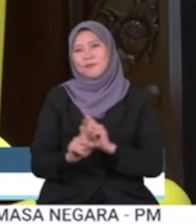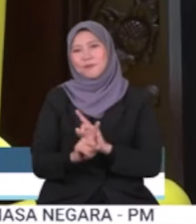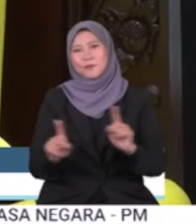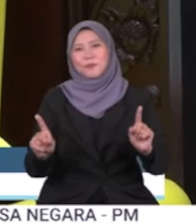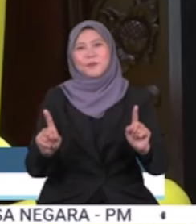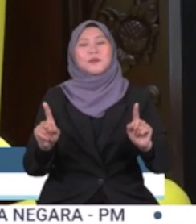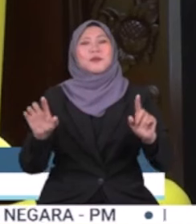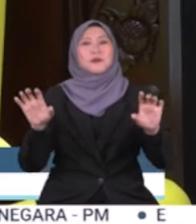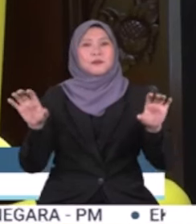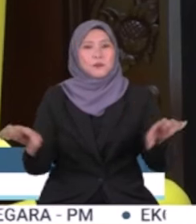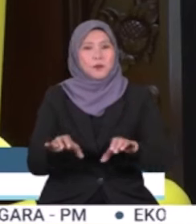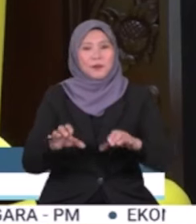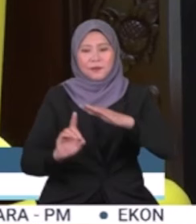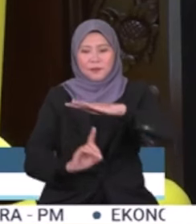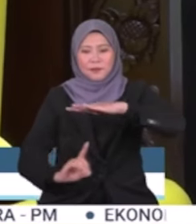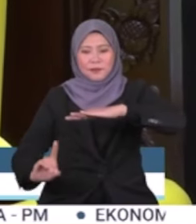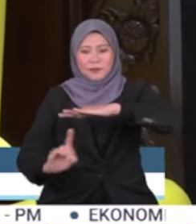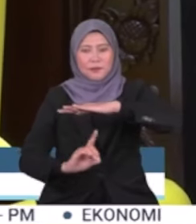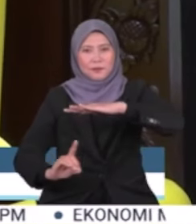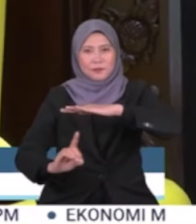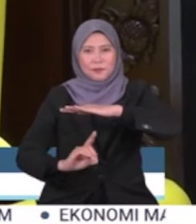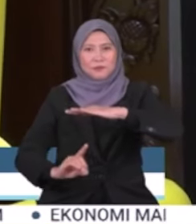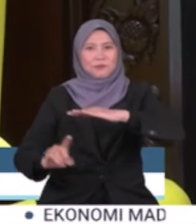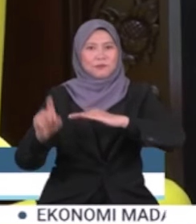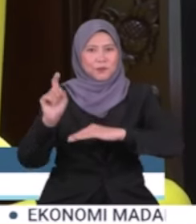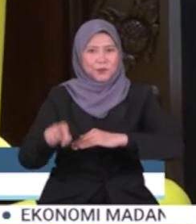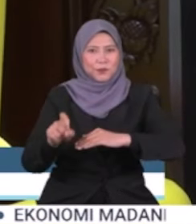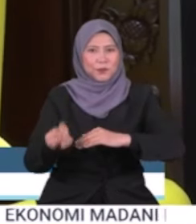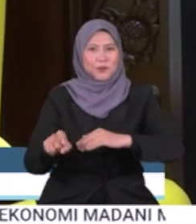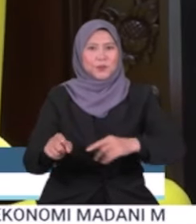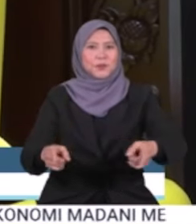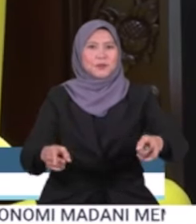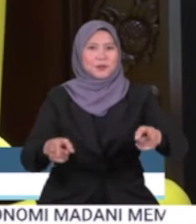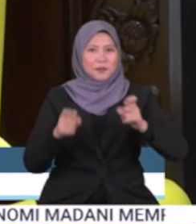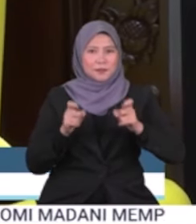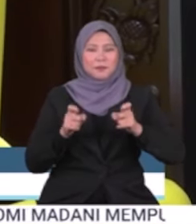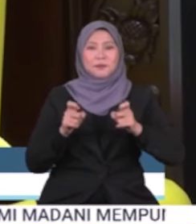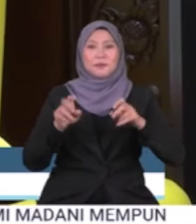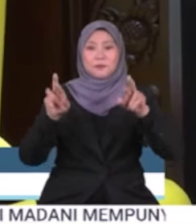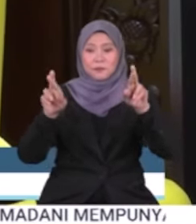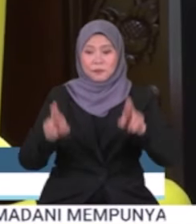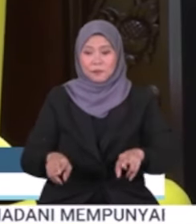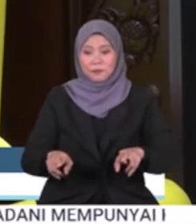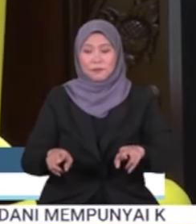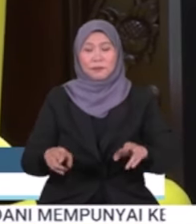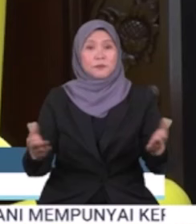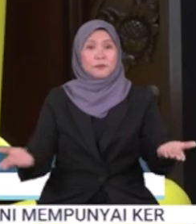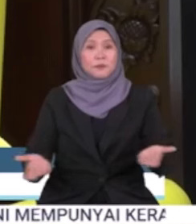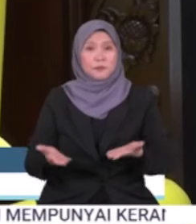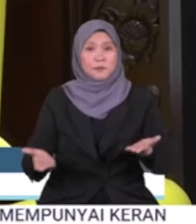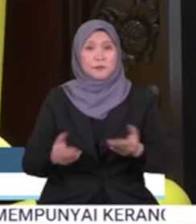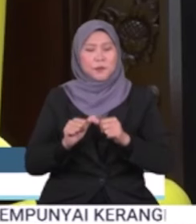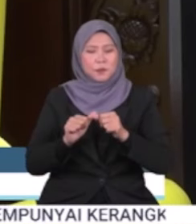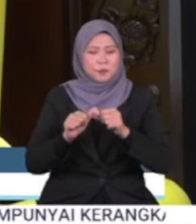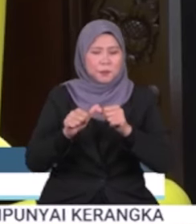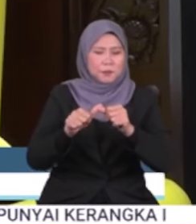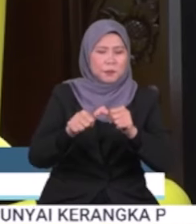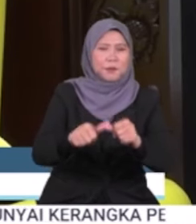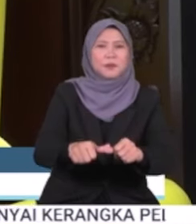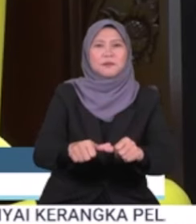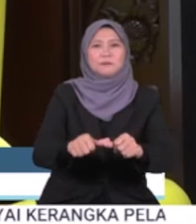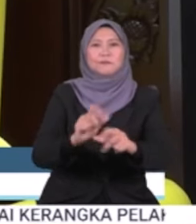Perancangan dan pelaksanaan dasar perlu disegerakan agar rakyat negeri ini terus